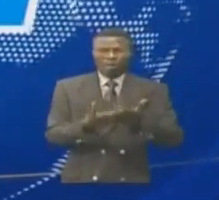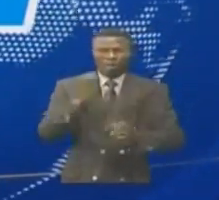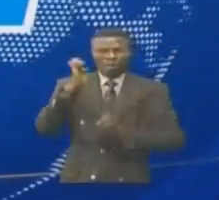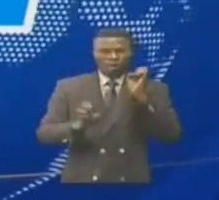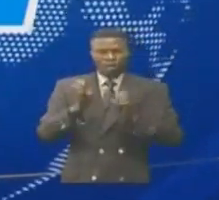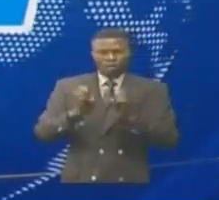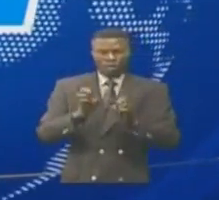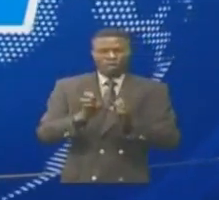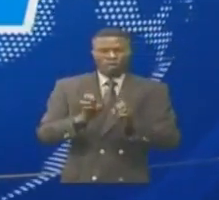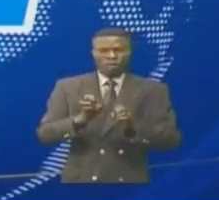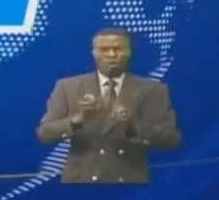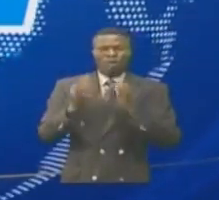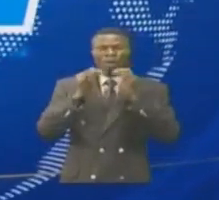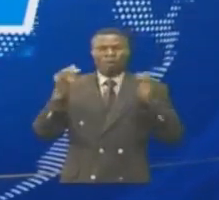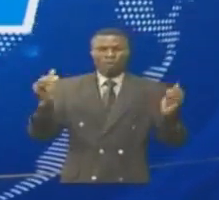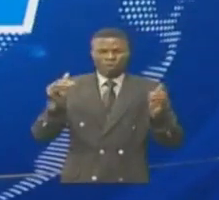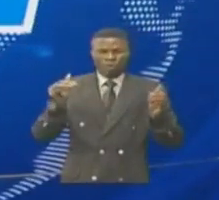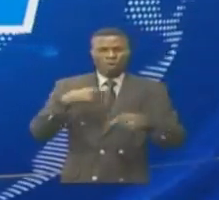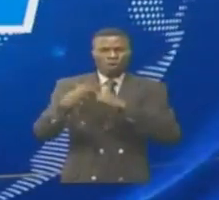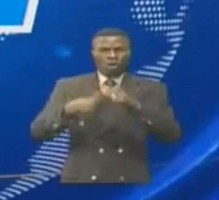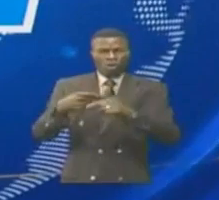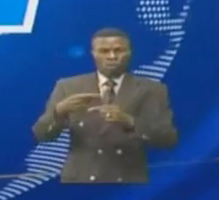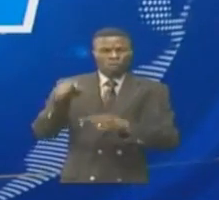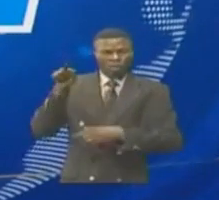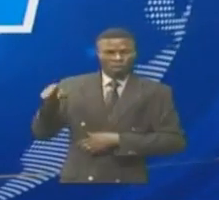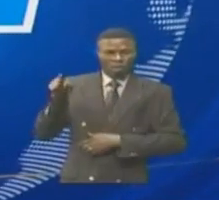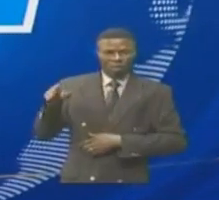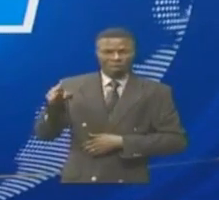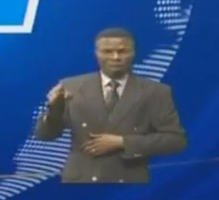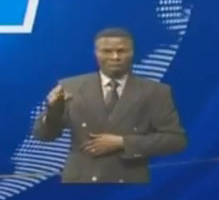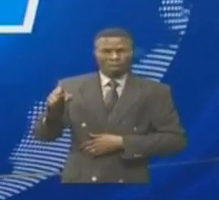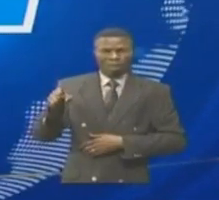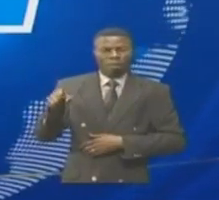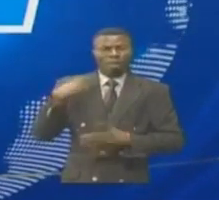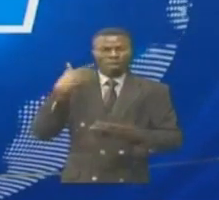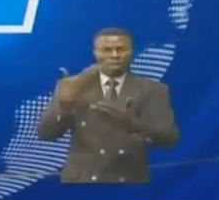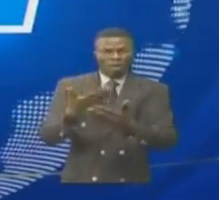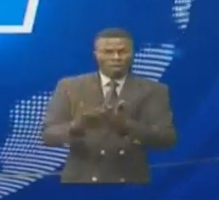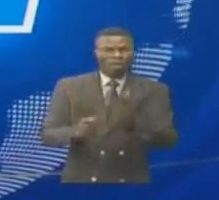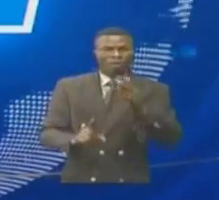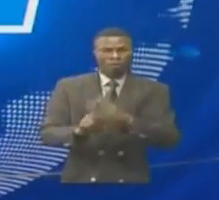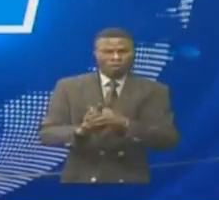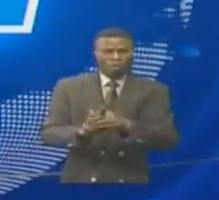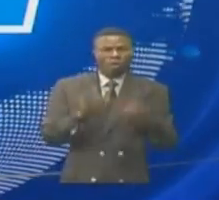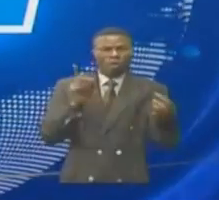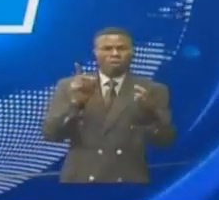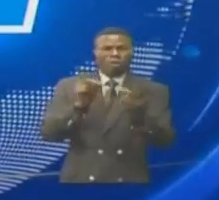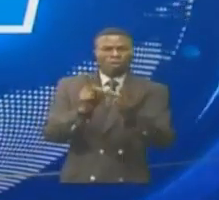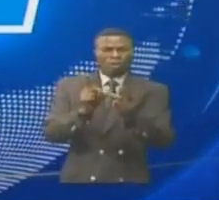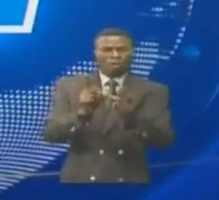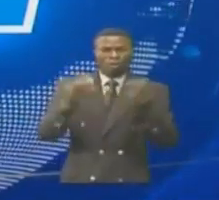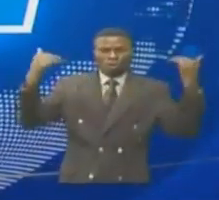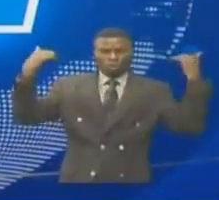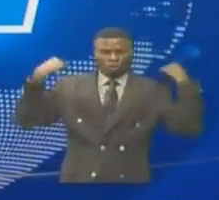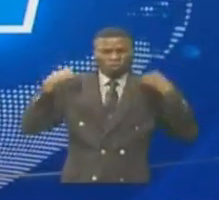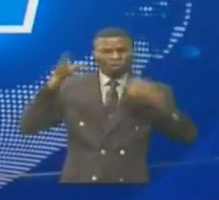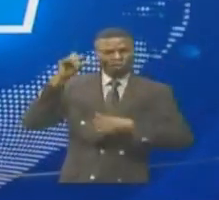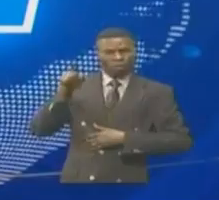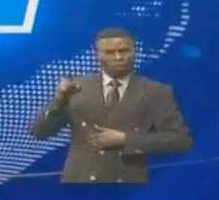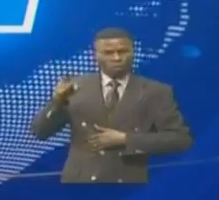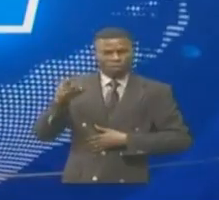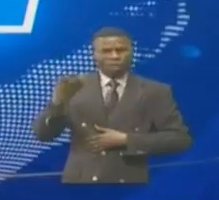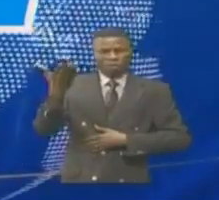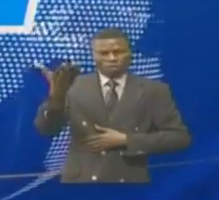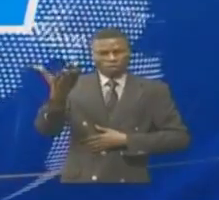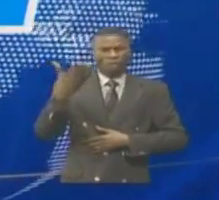le processus de paix entamé dans cette partie du pays. Dès son arrivée, il a rencontré quelques autorités locales de la